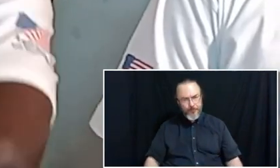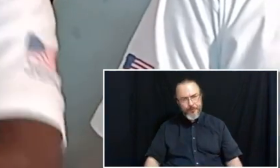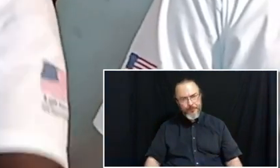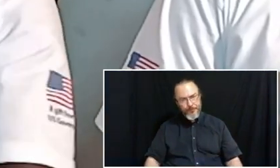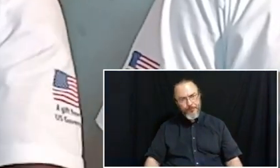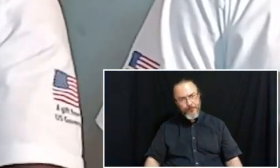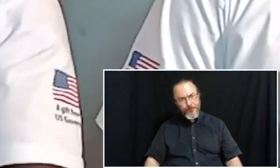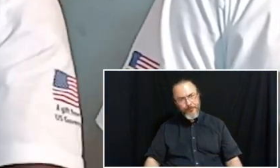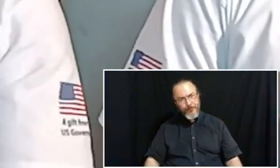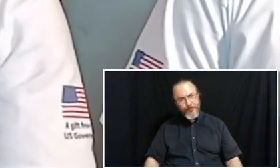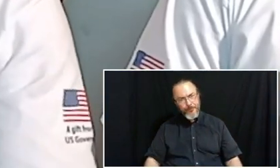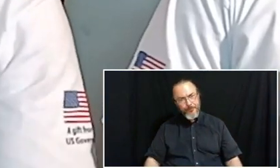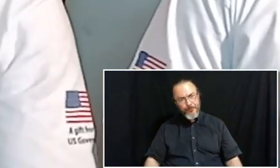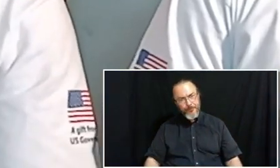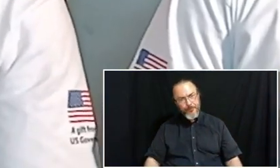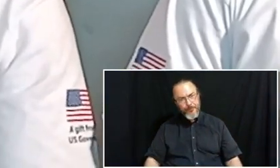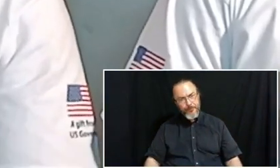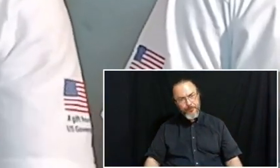inclusive.